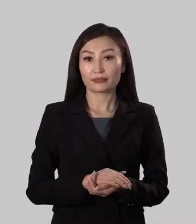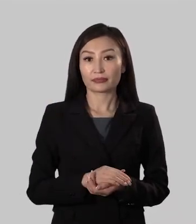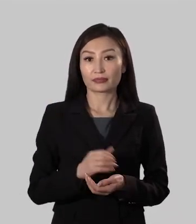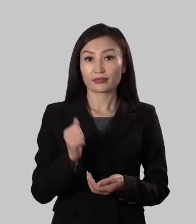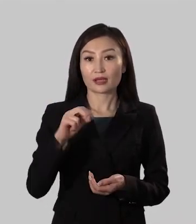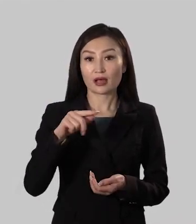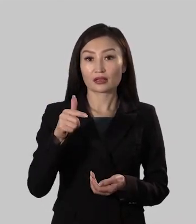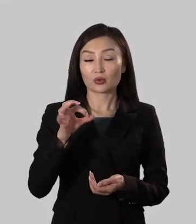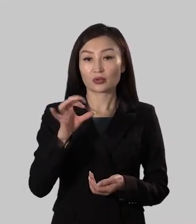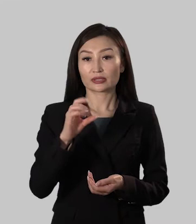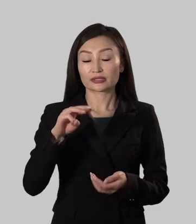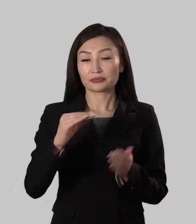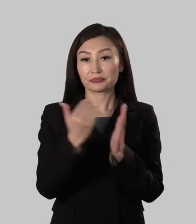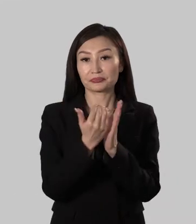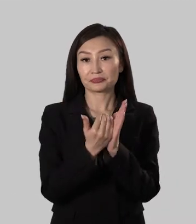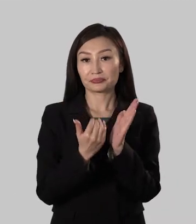алгоритм.